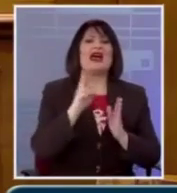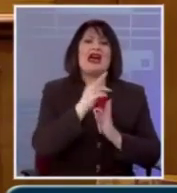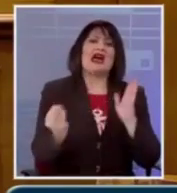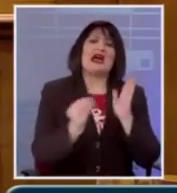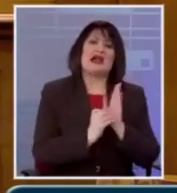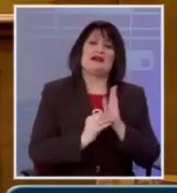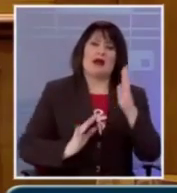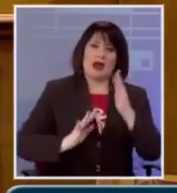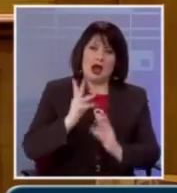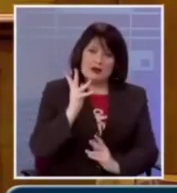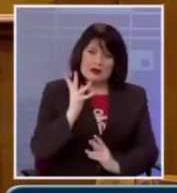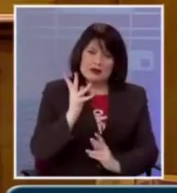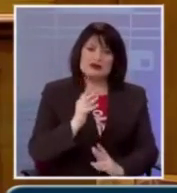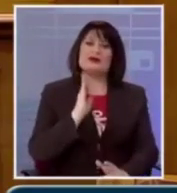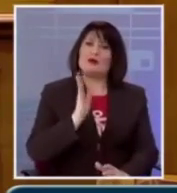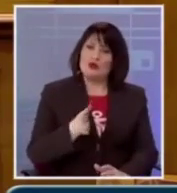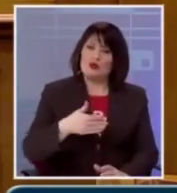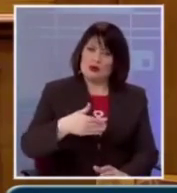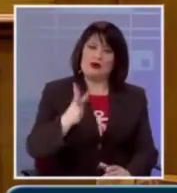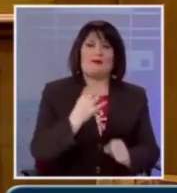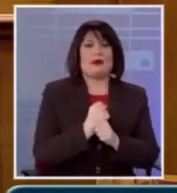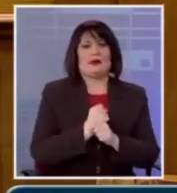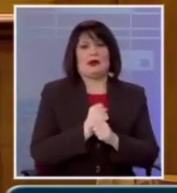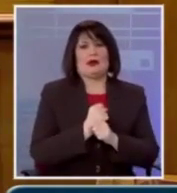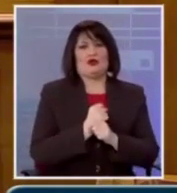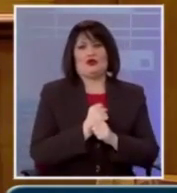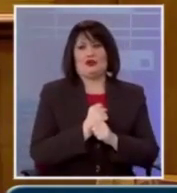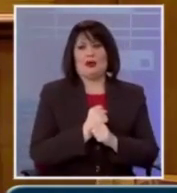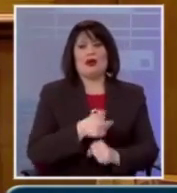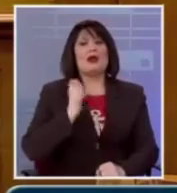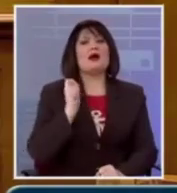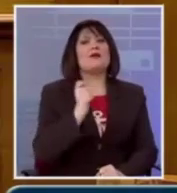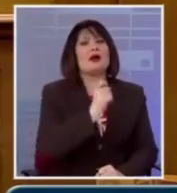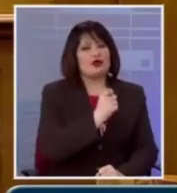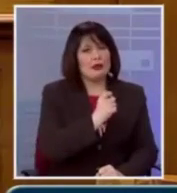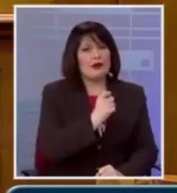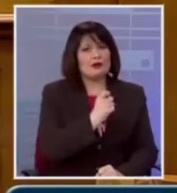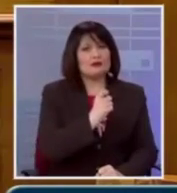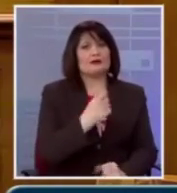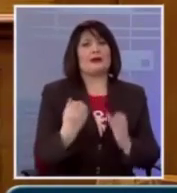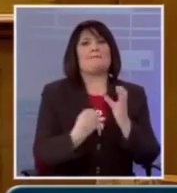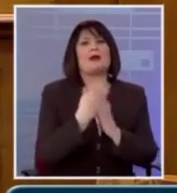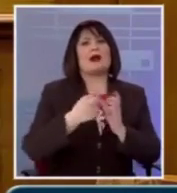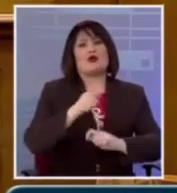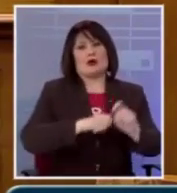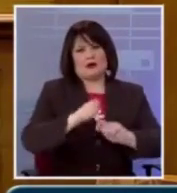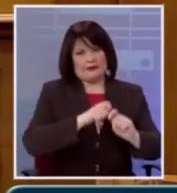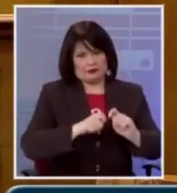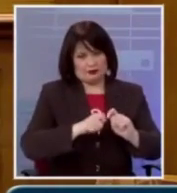ανάπτυξης θα μπορούμε να πετύχουμε και τη δυνατότητα χρηματοδότησης της παραγωγικής